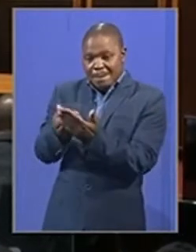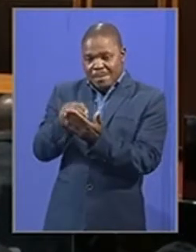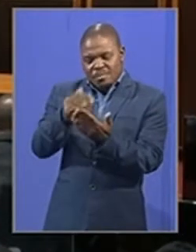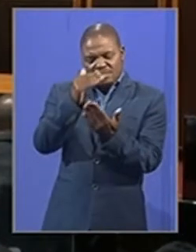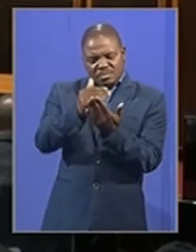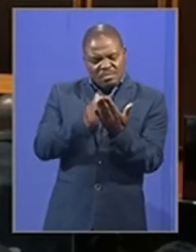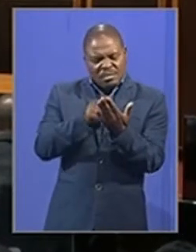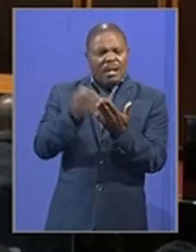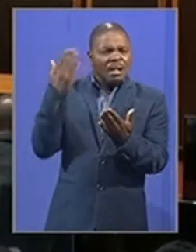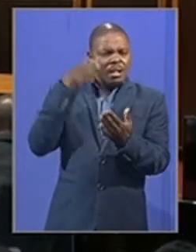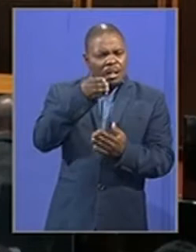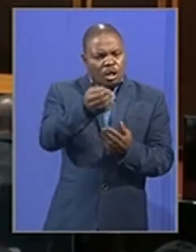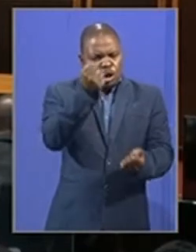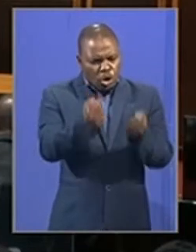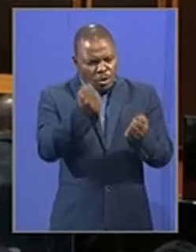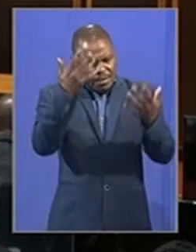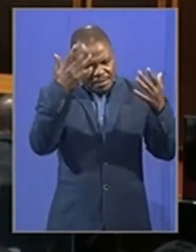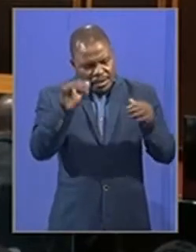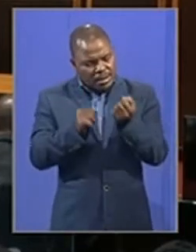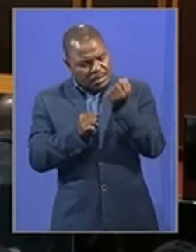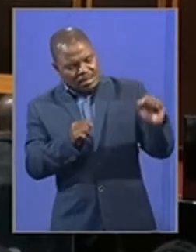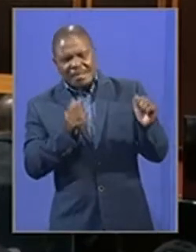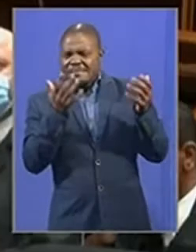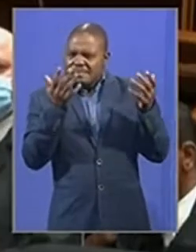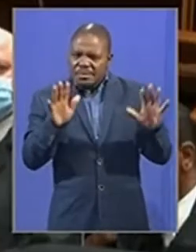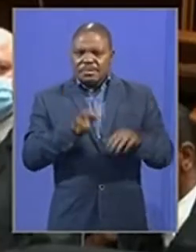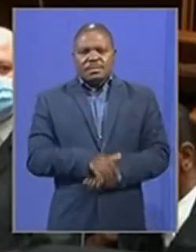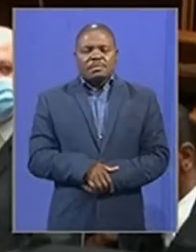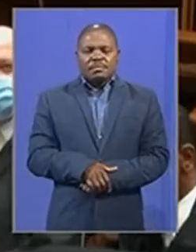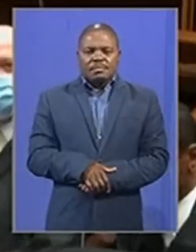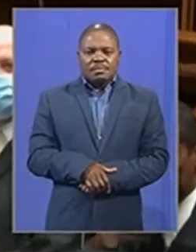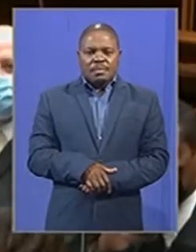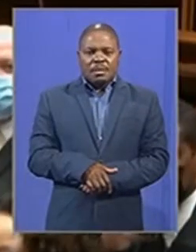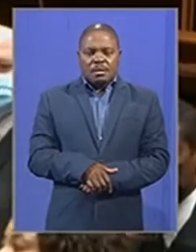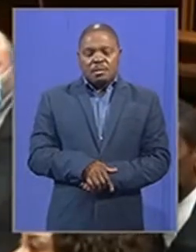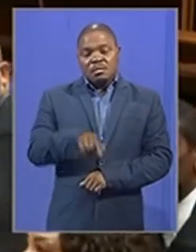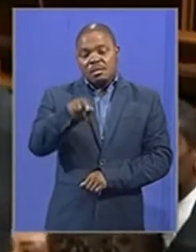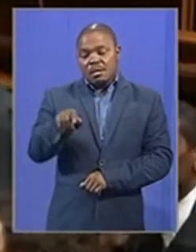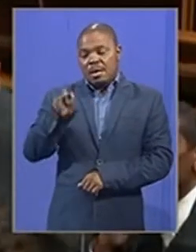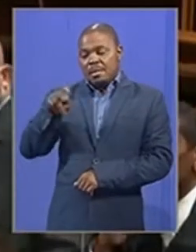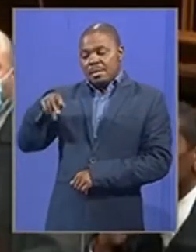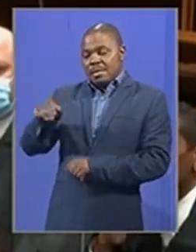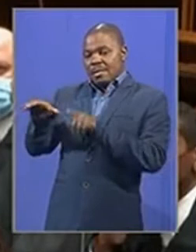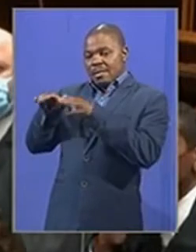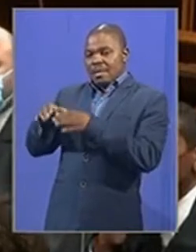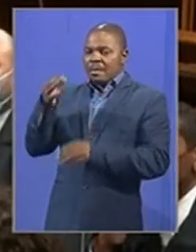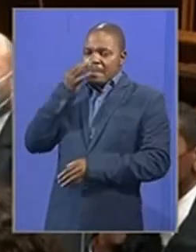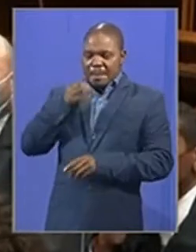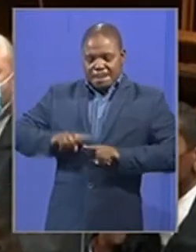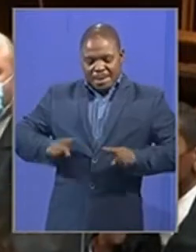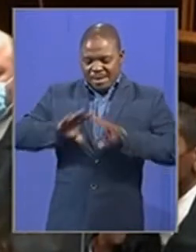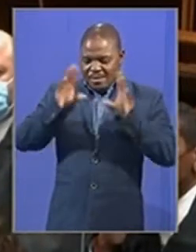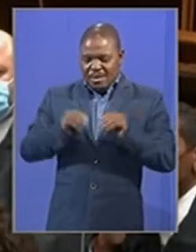aafi di len akotla sa kelò a ilenye a kapele kwa toko. Buzo egane tara hapele di pechoa tachore dauna